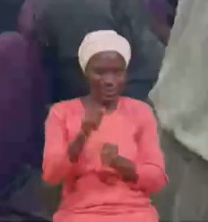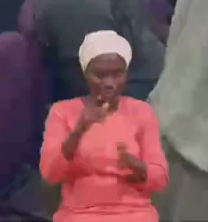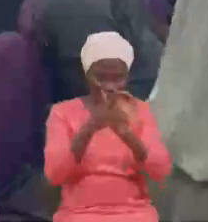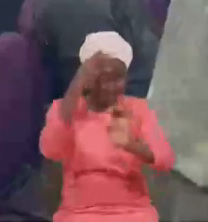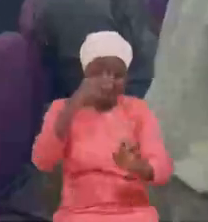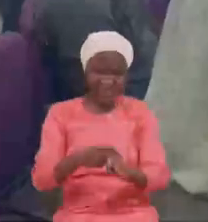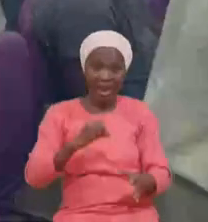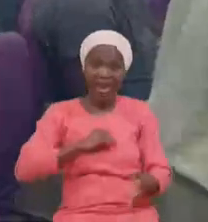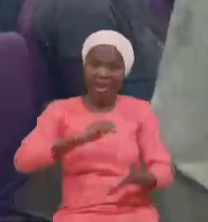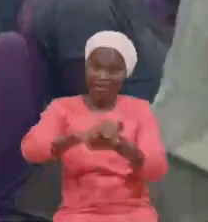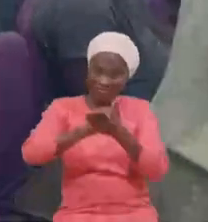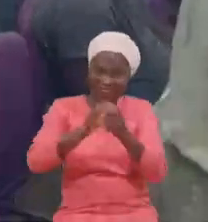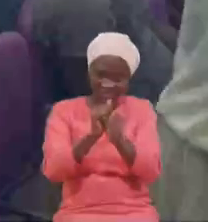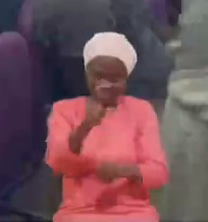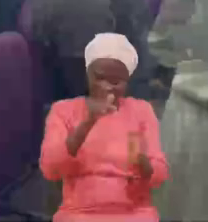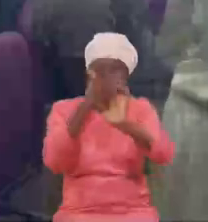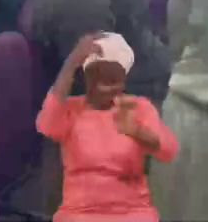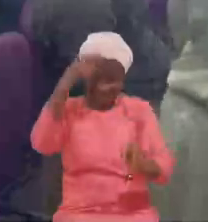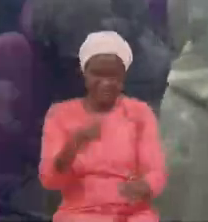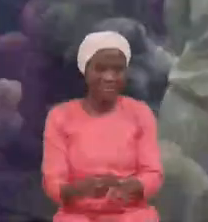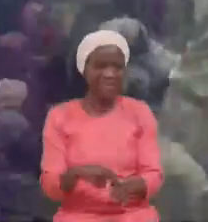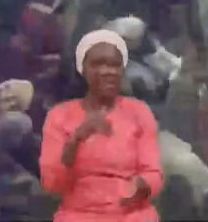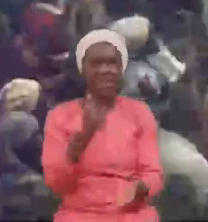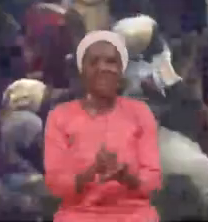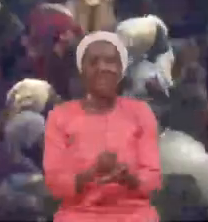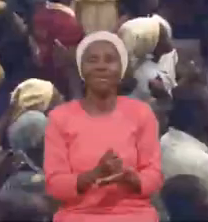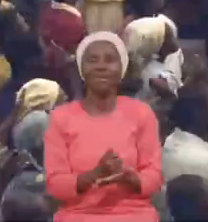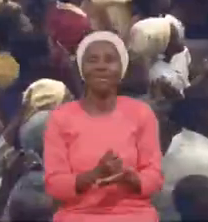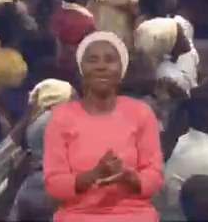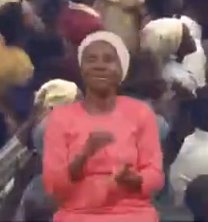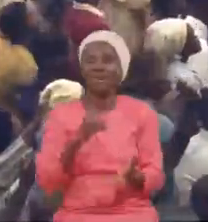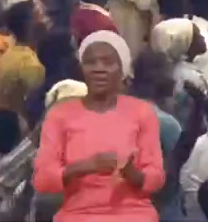vous. Je me réjouis avec vous.